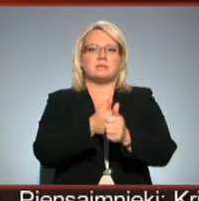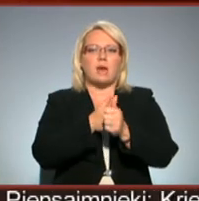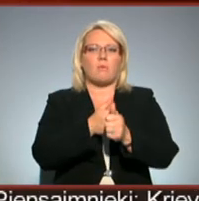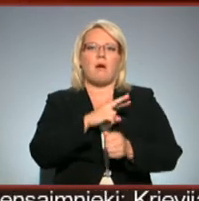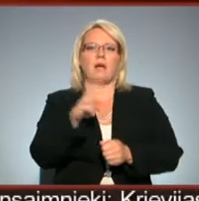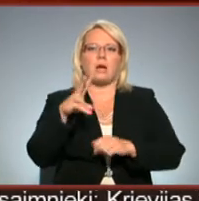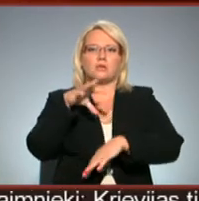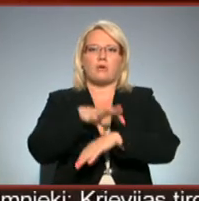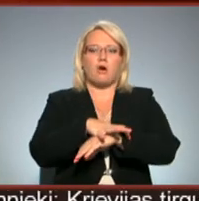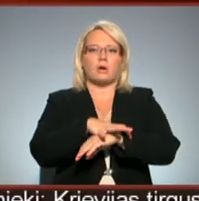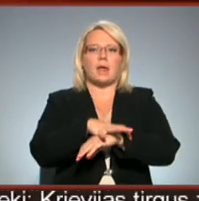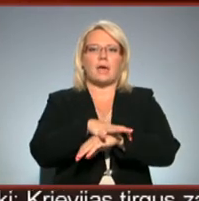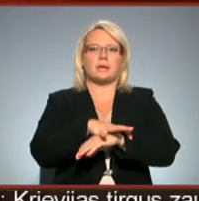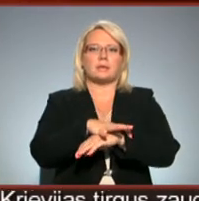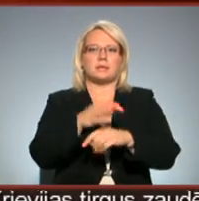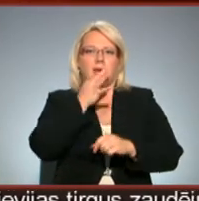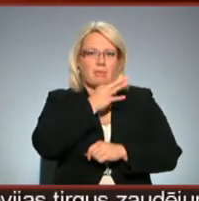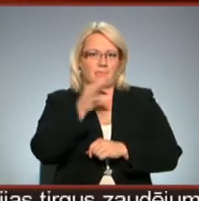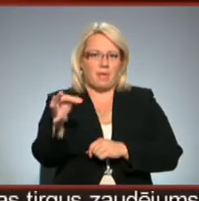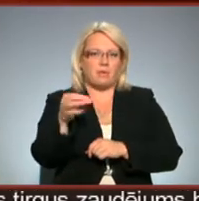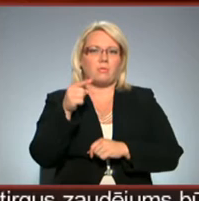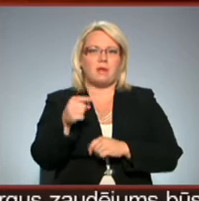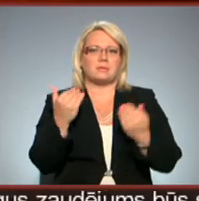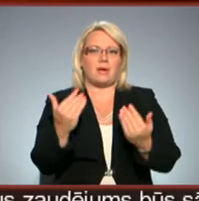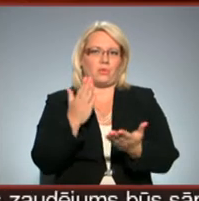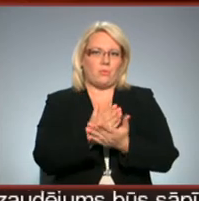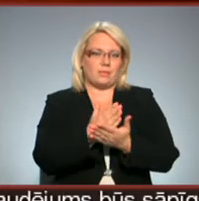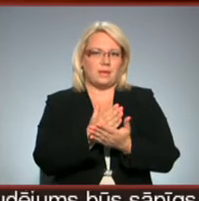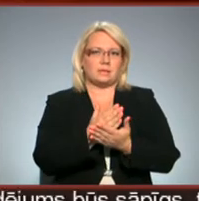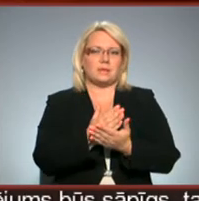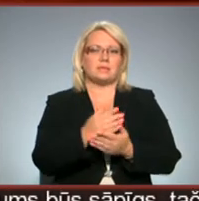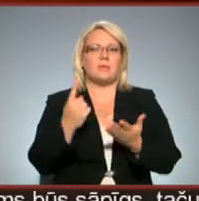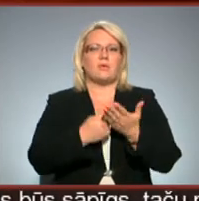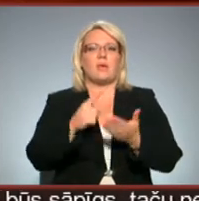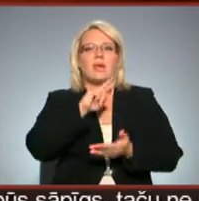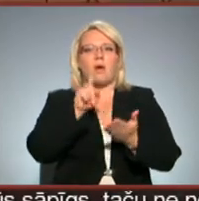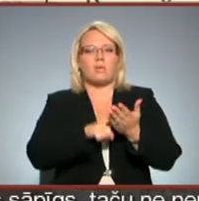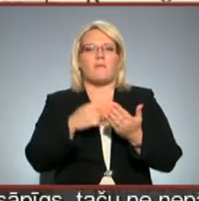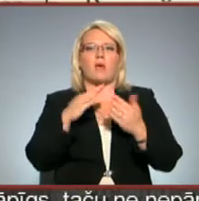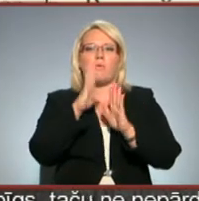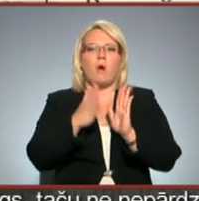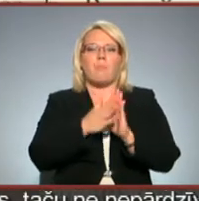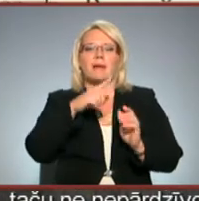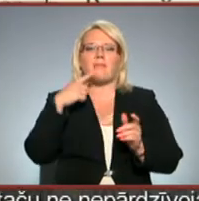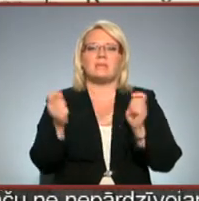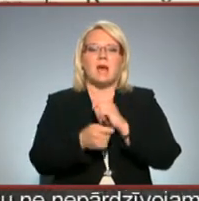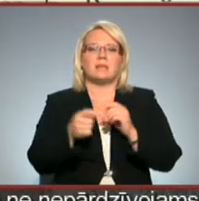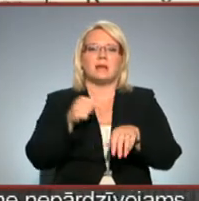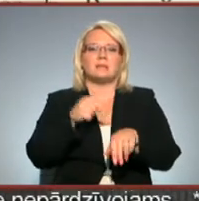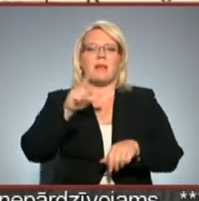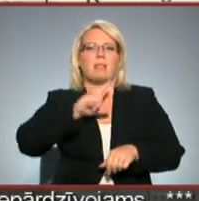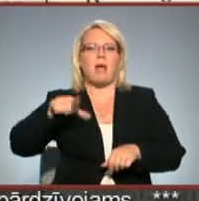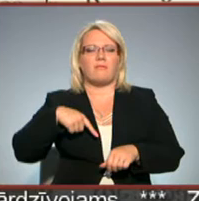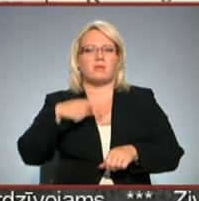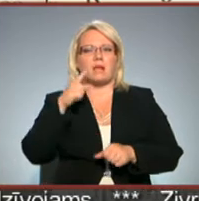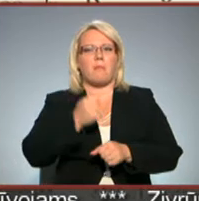kāds konkrēts pretsolis. Nu, tagad tas ir noticis. Bet vai kopumā jūs šīs Krievijas sankcijas, kas skar tieši Latviju, vērtējat kā